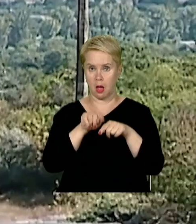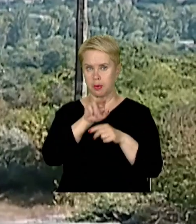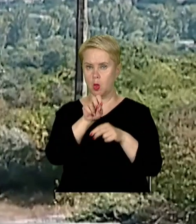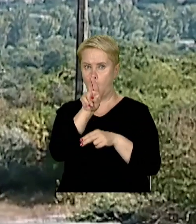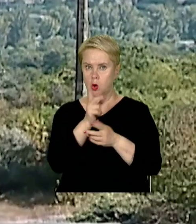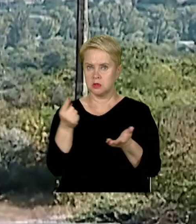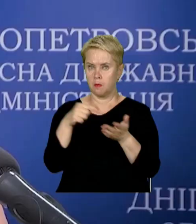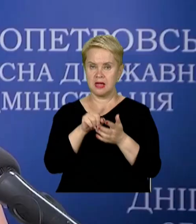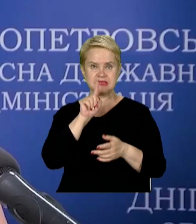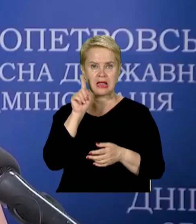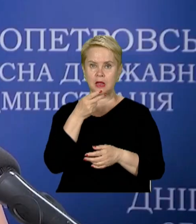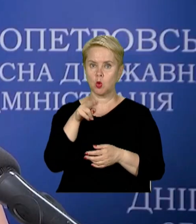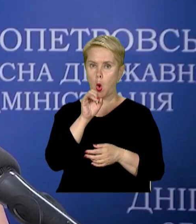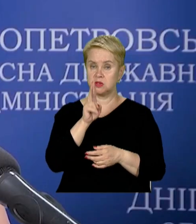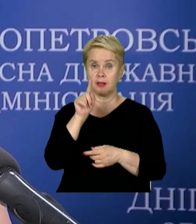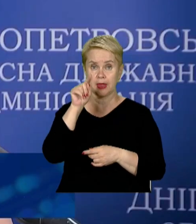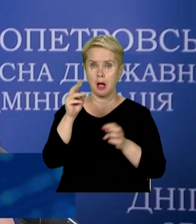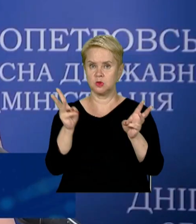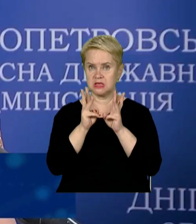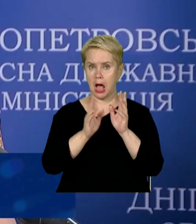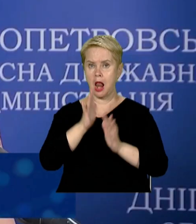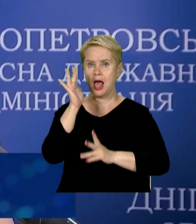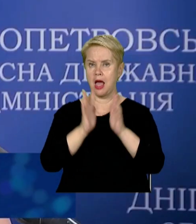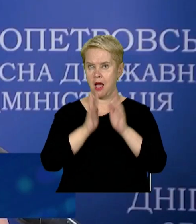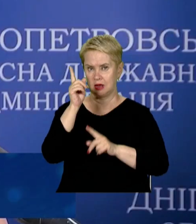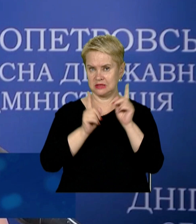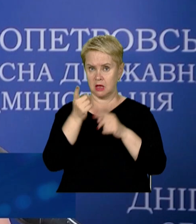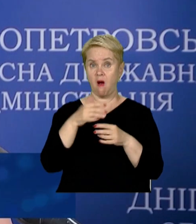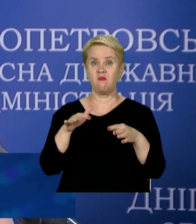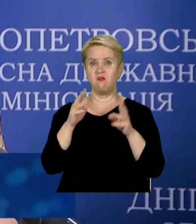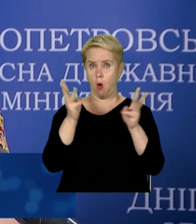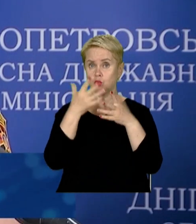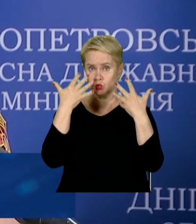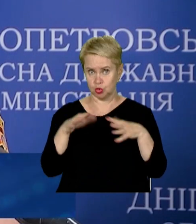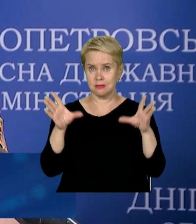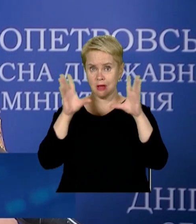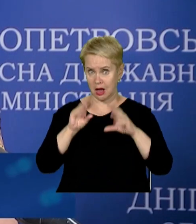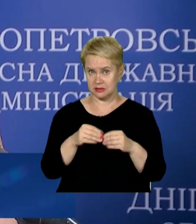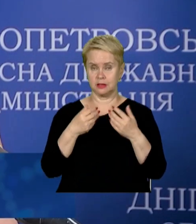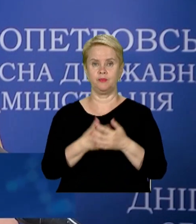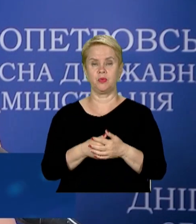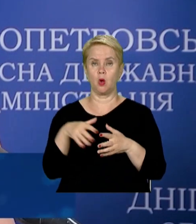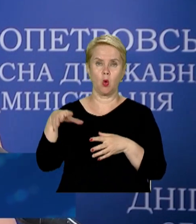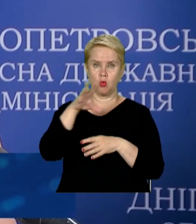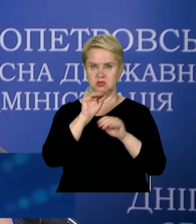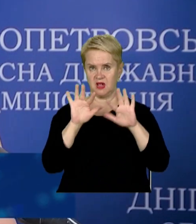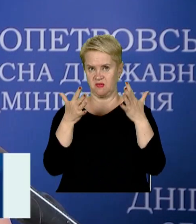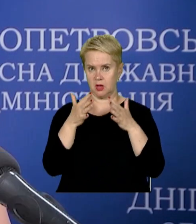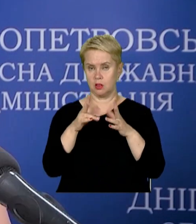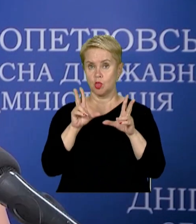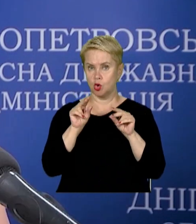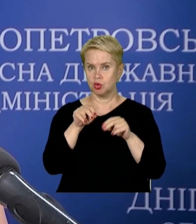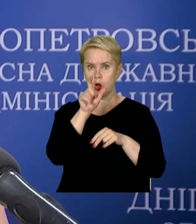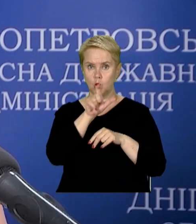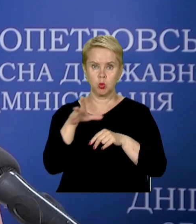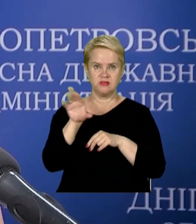обстріл потрапив Зеленодольськ. Там загорілася лісосмуга, але вогонь вже загасили. В усіх випадках, на щастя,